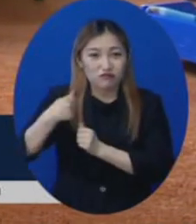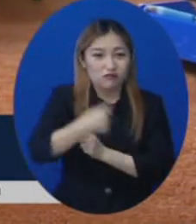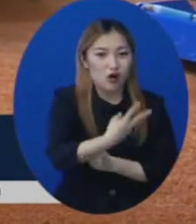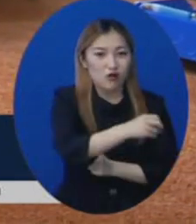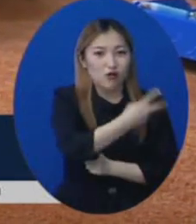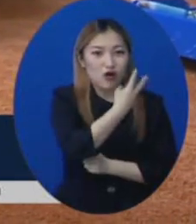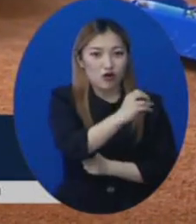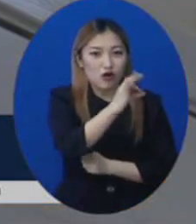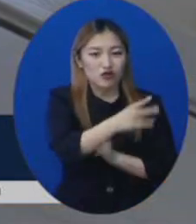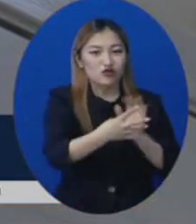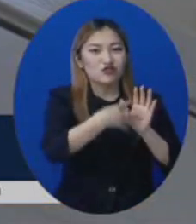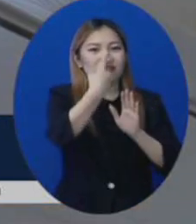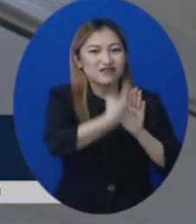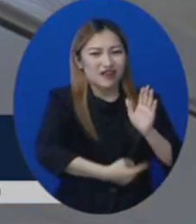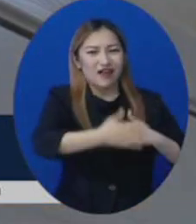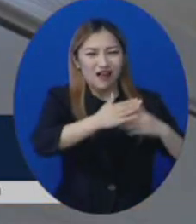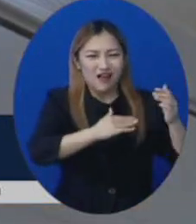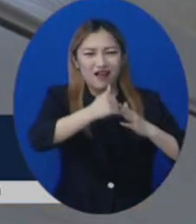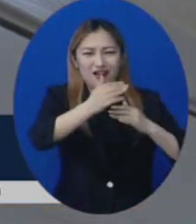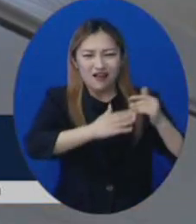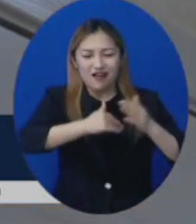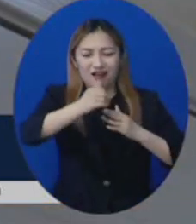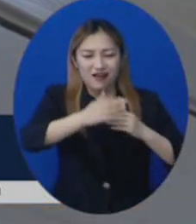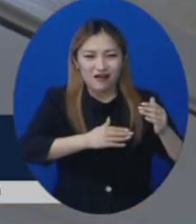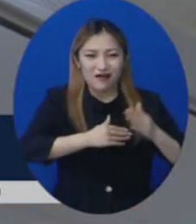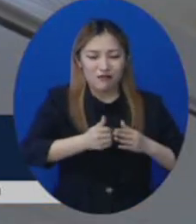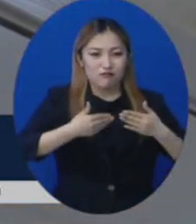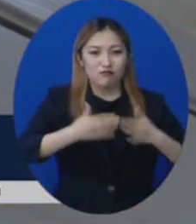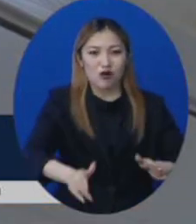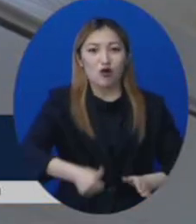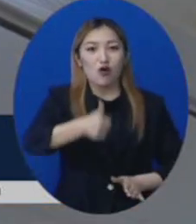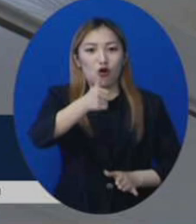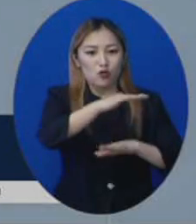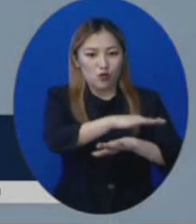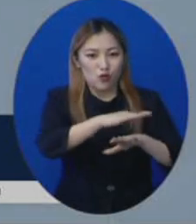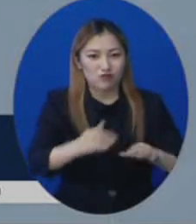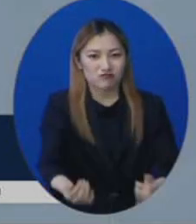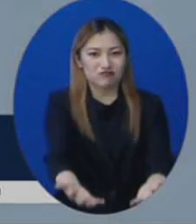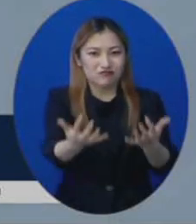сард барилгын ажлыг эхлүүлжсэн бол ийхүү бяцхан сурагчдаа хүлээж авч үйл ажиллагаагаа эхлүүлээд байна.